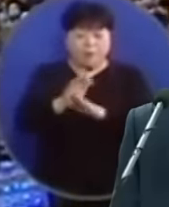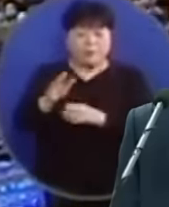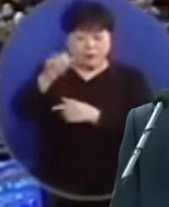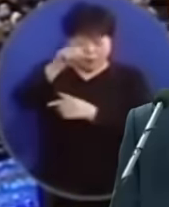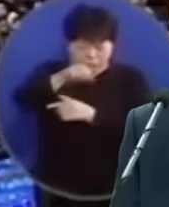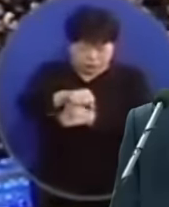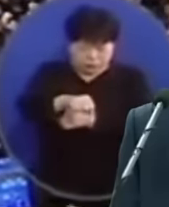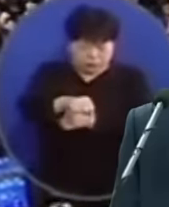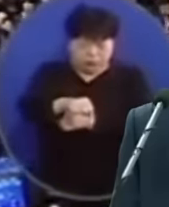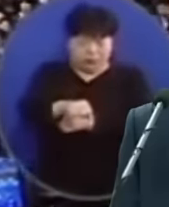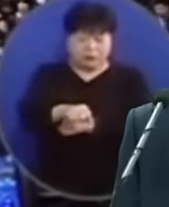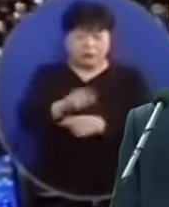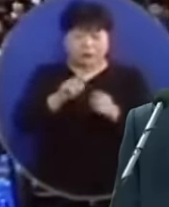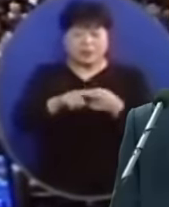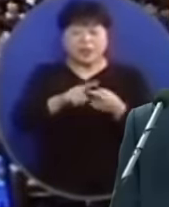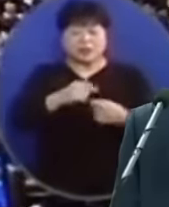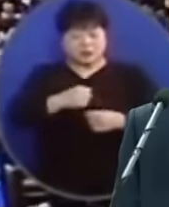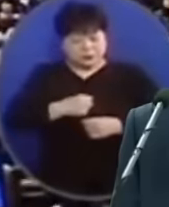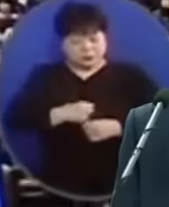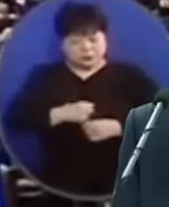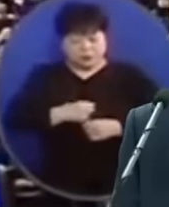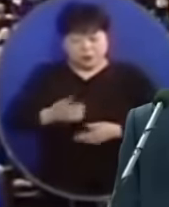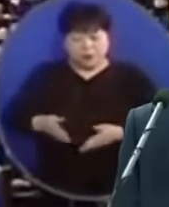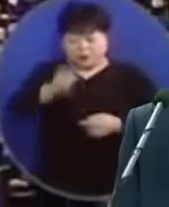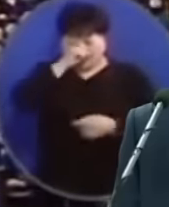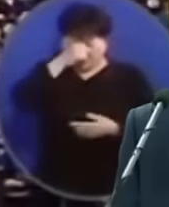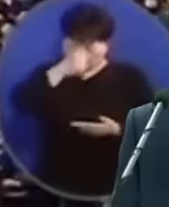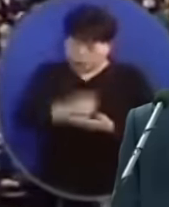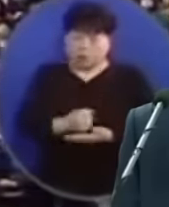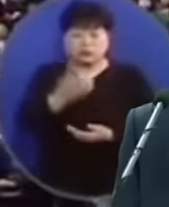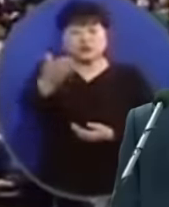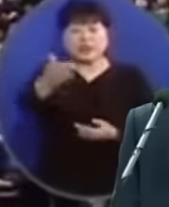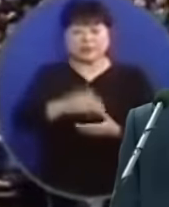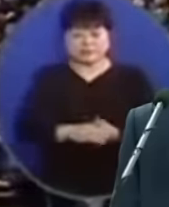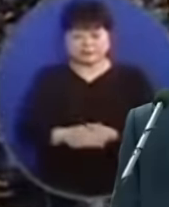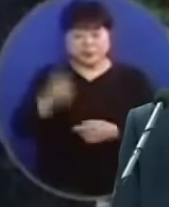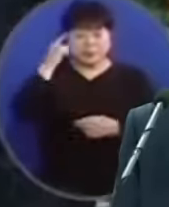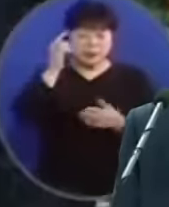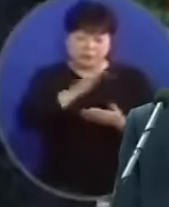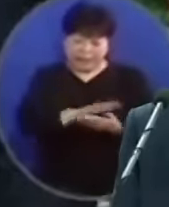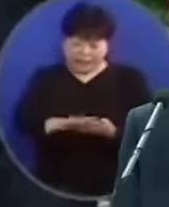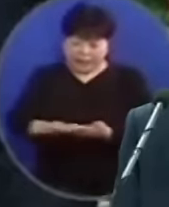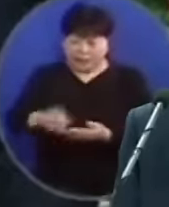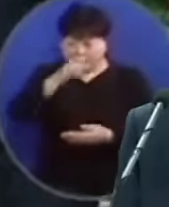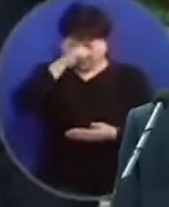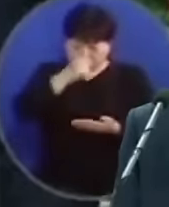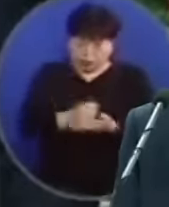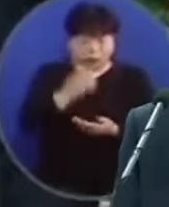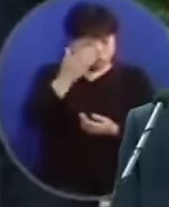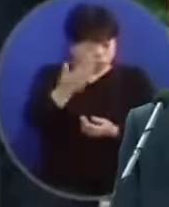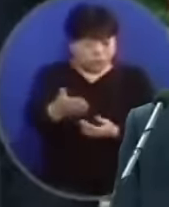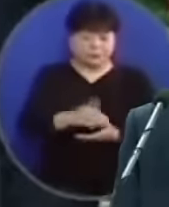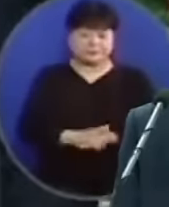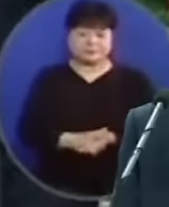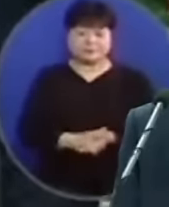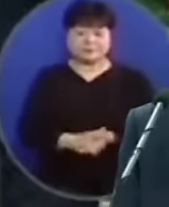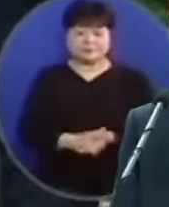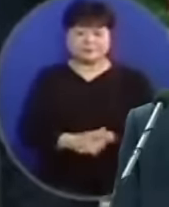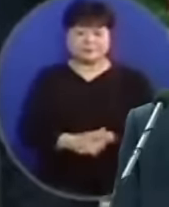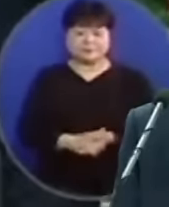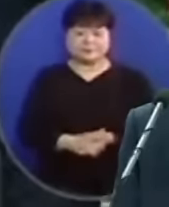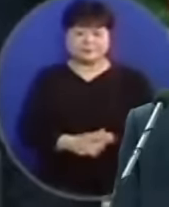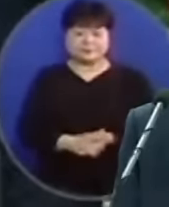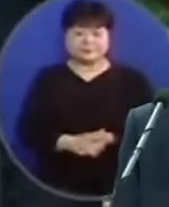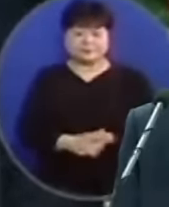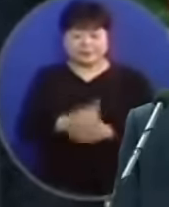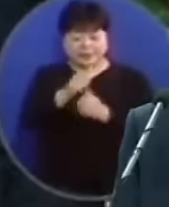행하라. 그리하면 내 길이 평탄하게 될 것이라. 내가 형통하리라. 평탄하게 살고 형통하게 살기